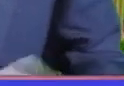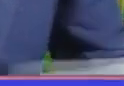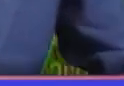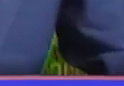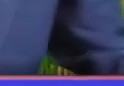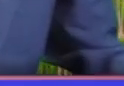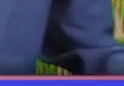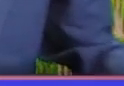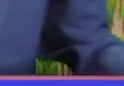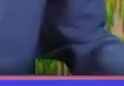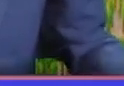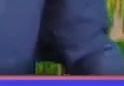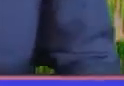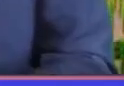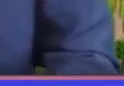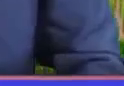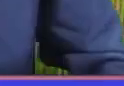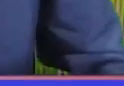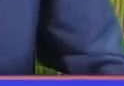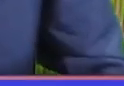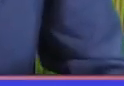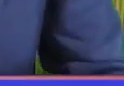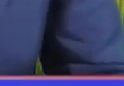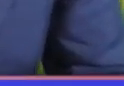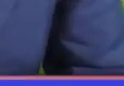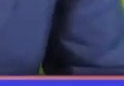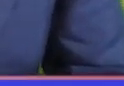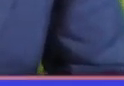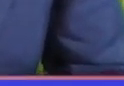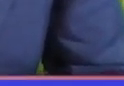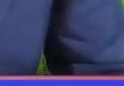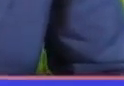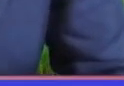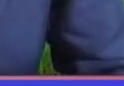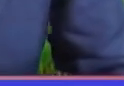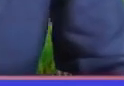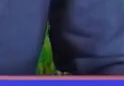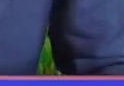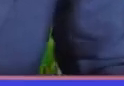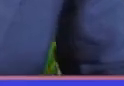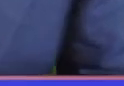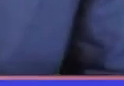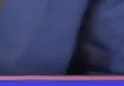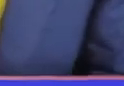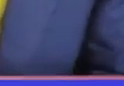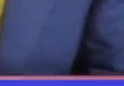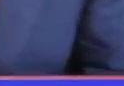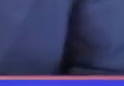ใจว่าทุเรียนอันดับ1เลยนะไปจีนเนี่ย ไม่ว่าจะไปทิศทางไหนก็ทุเรียนมาอันดับ1นะครับ ใช่แล้วค่ะ ครับ